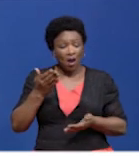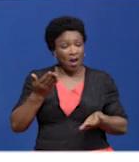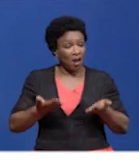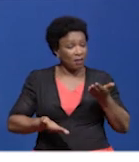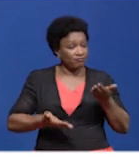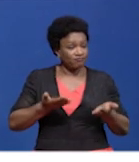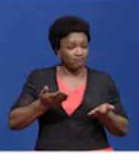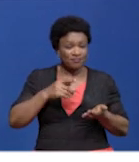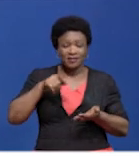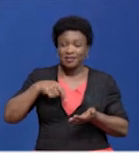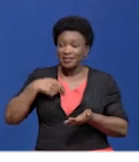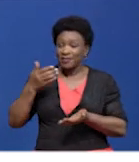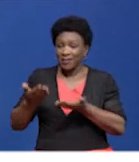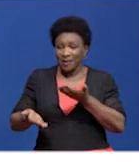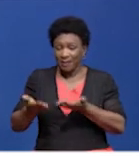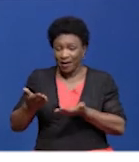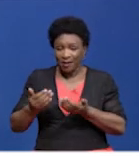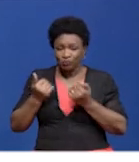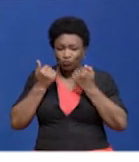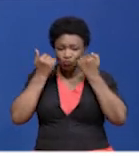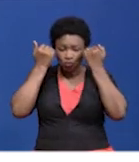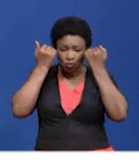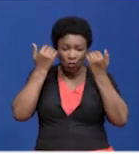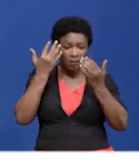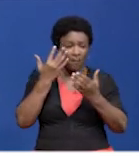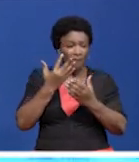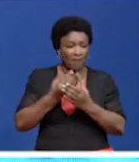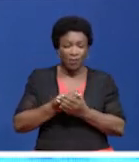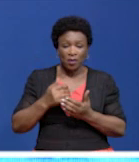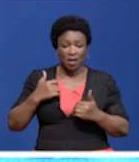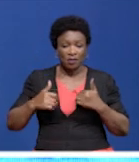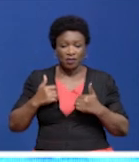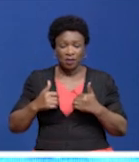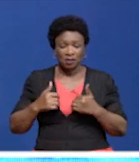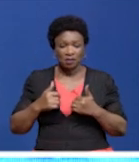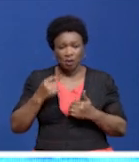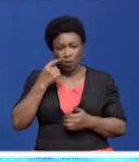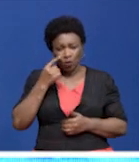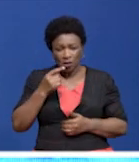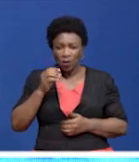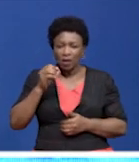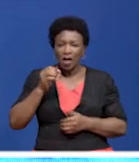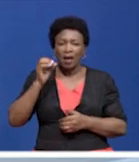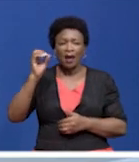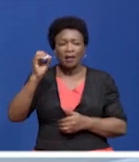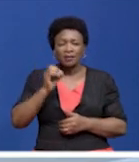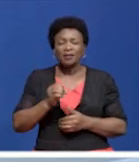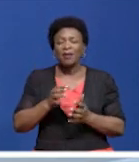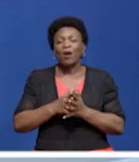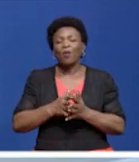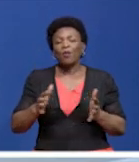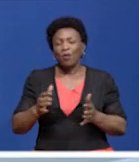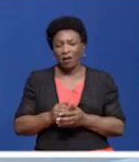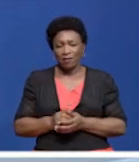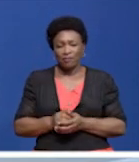tunit sisi kupa ikw mongo pamoja na swala zima la waswas tutak wan ma ningi sana kwa maana